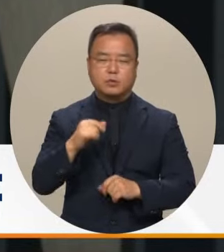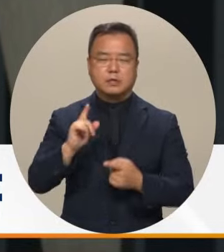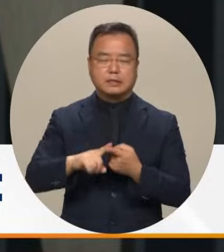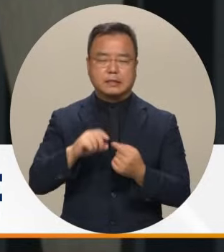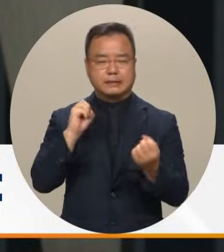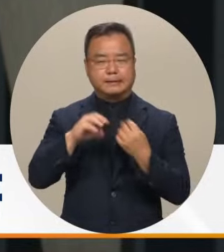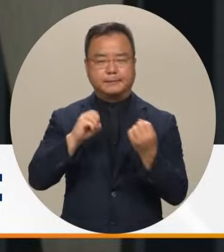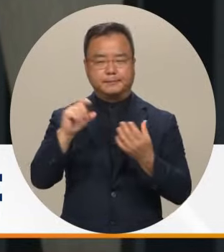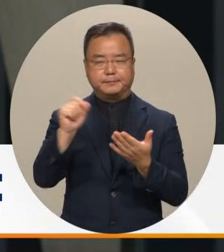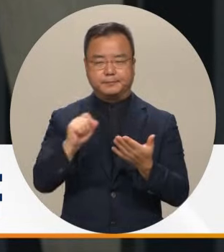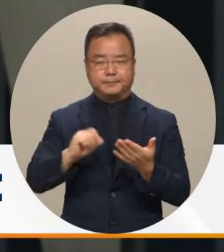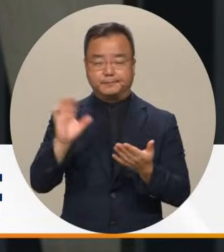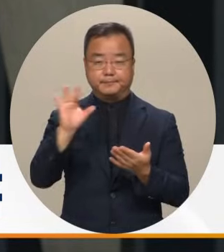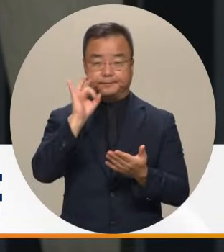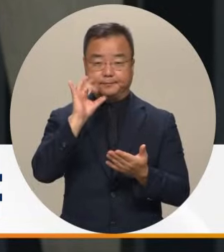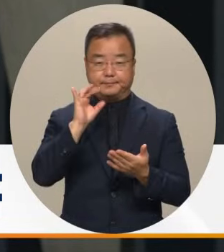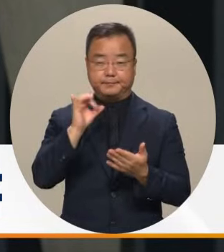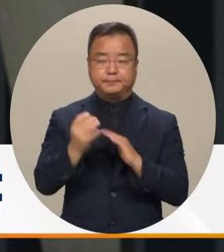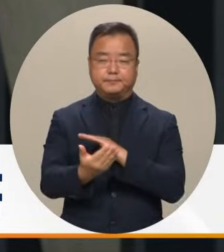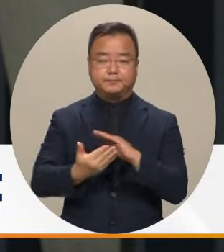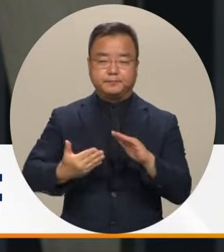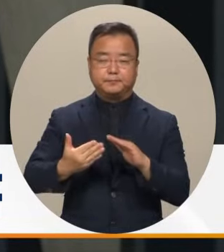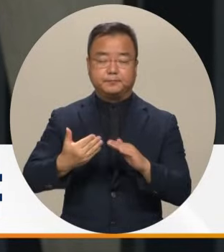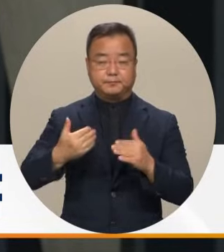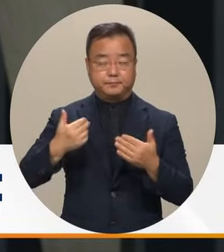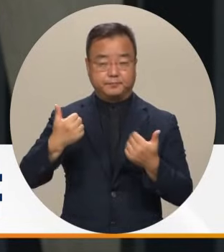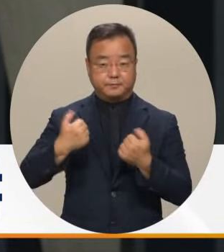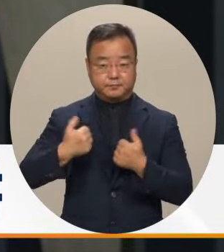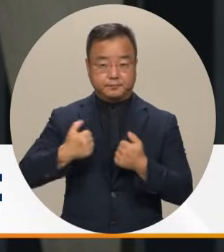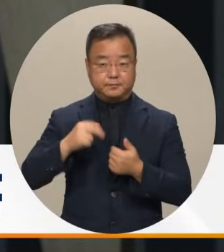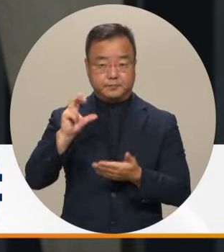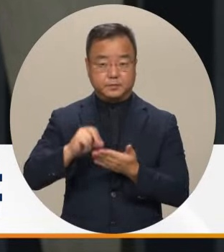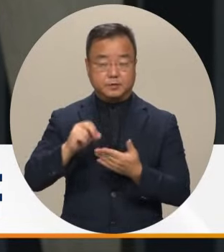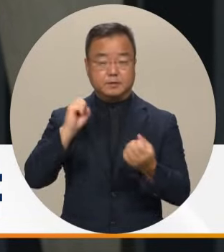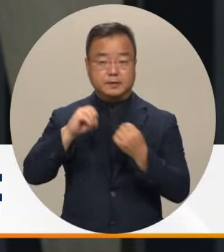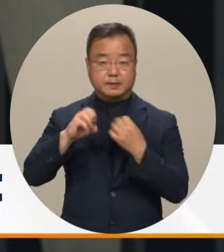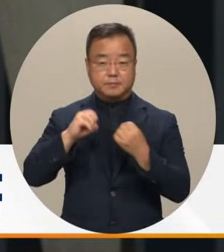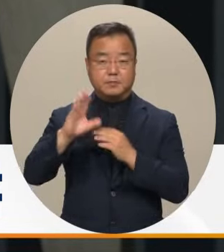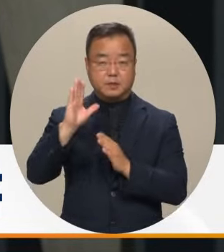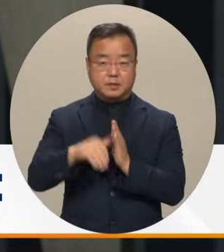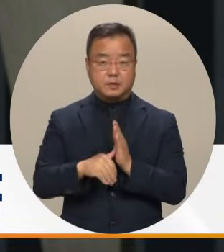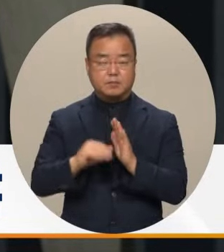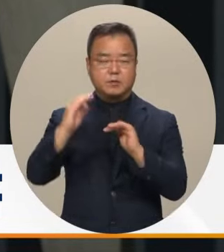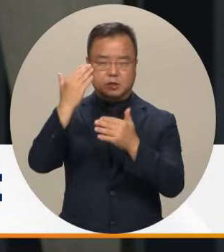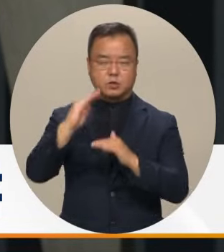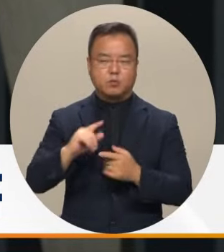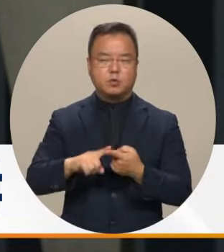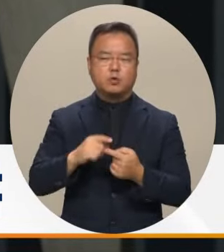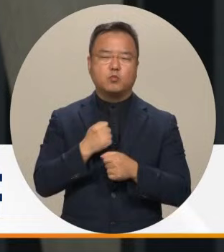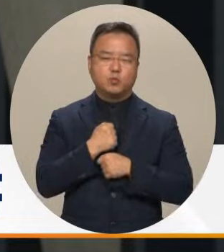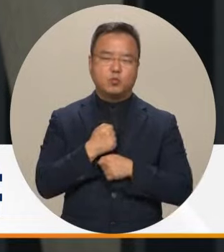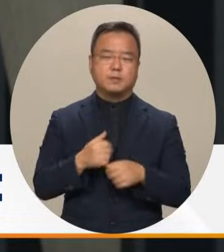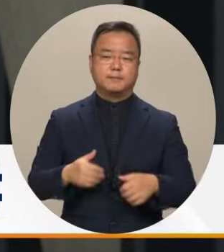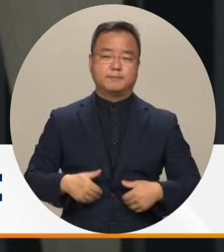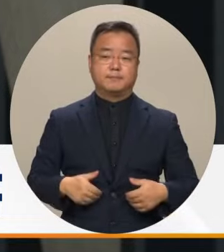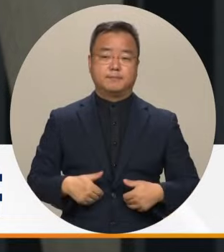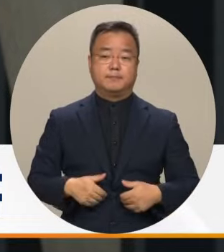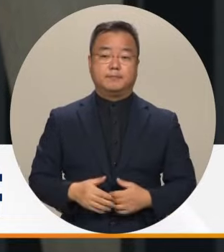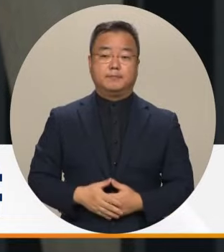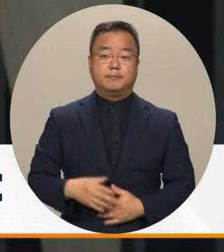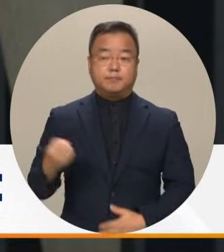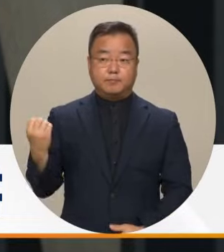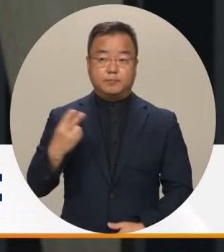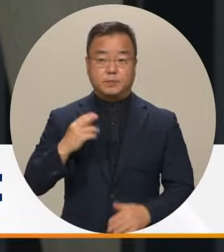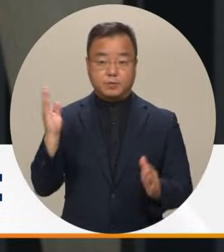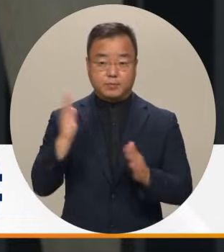되거든요 그래서 미리 면접 문항에 대한 답변을 작성할 때이 부분에 대해서 굉장히 조심해야 됩니다 그리고 또 우리